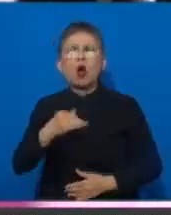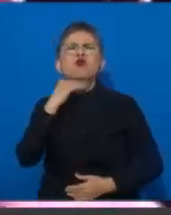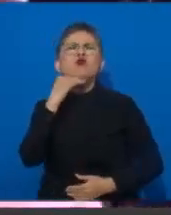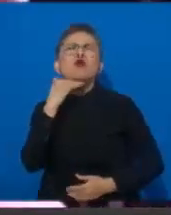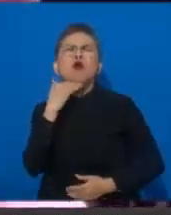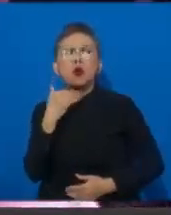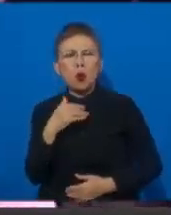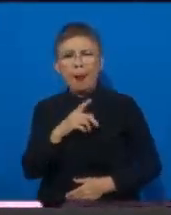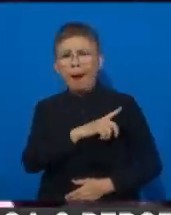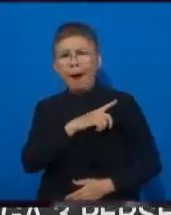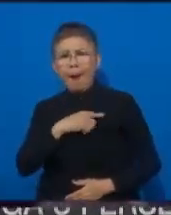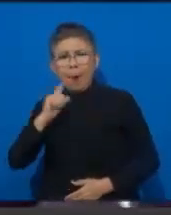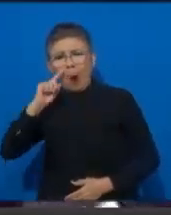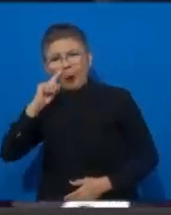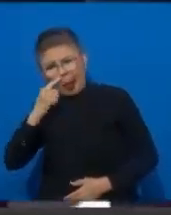Dari pagi.